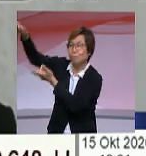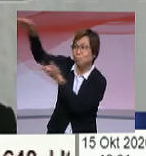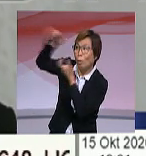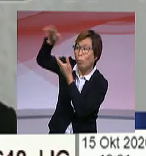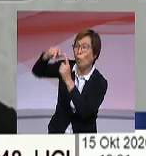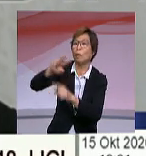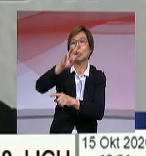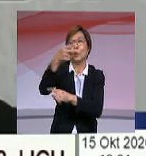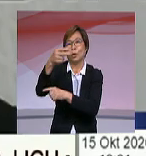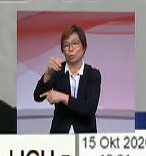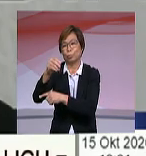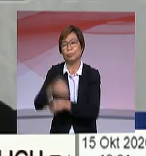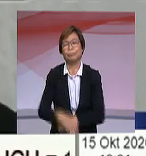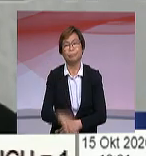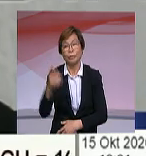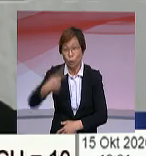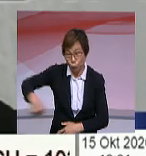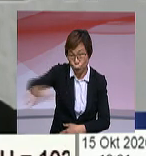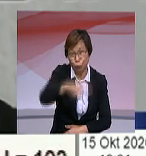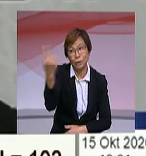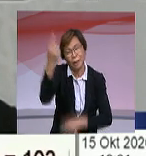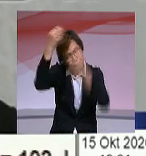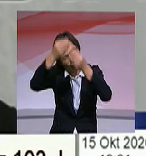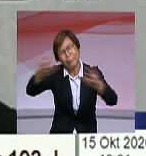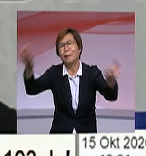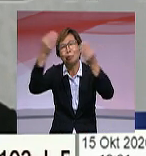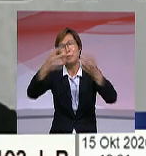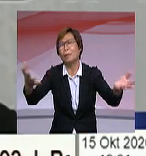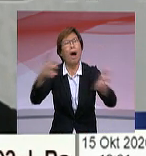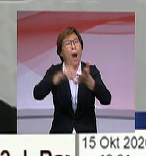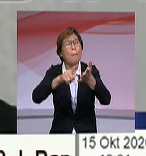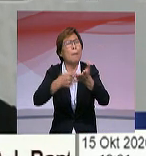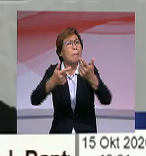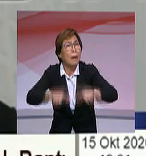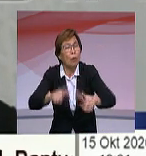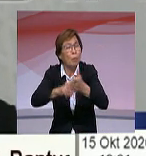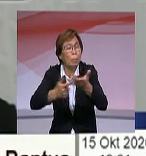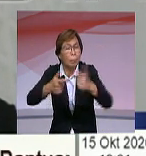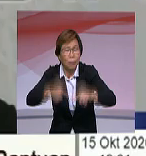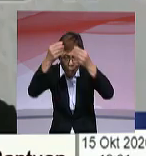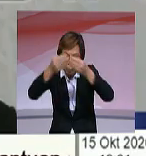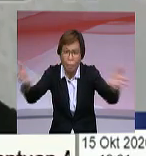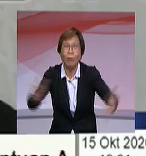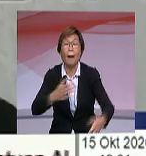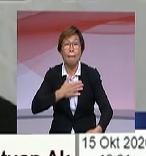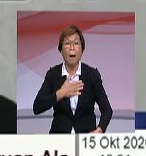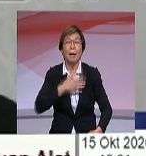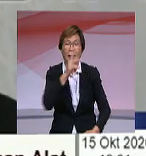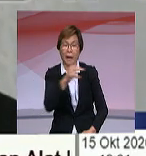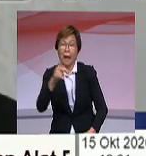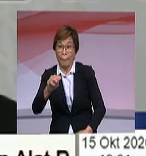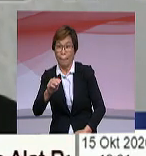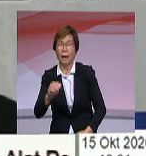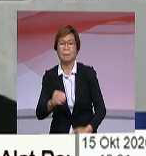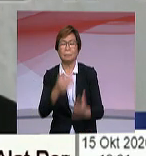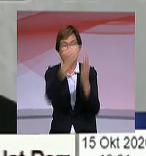diperolehi daripada WHO. Orang awam akan sentiasa dimaklumkan sebarang perkembangan terkini dan kementerian akan memastikan